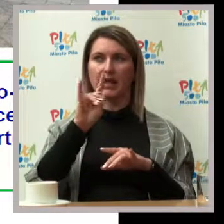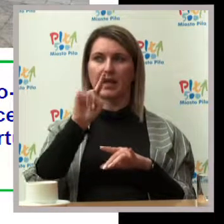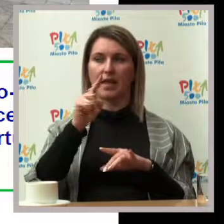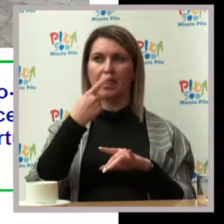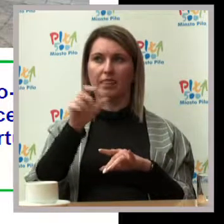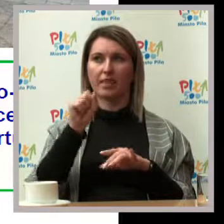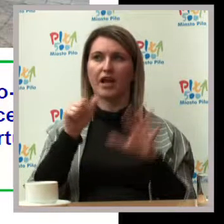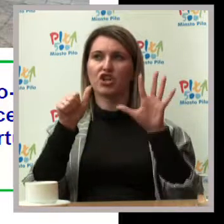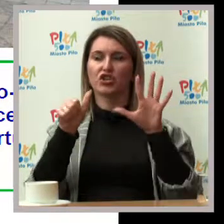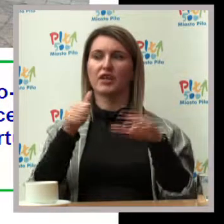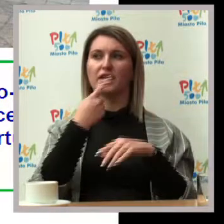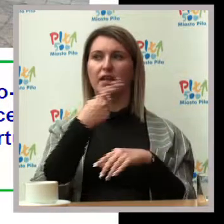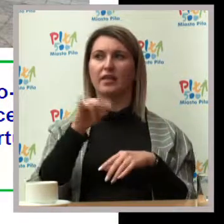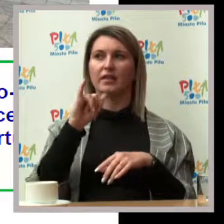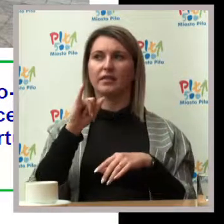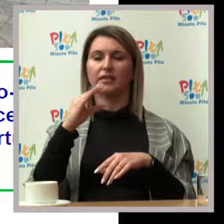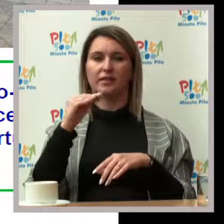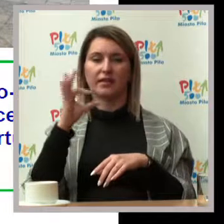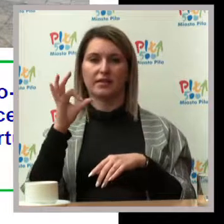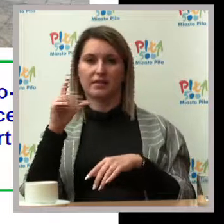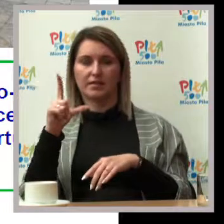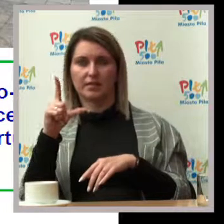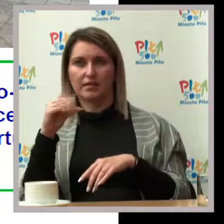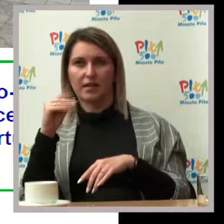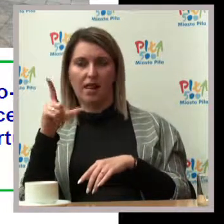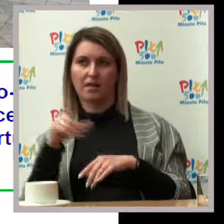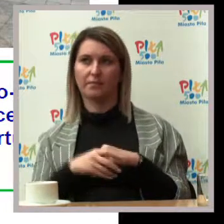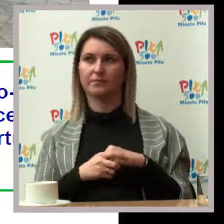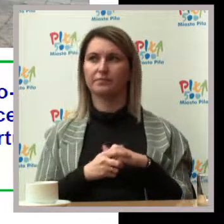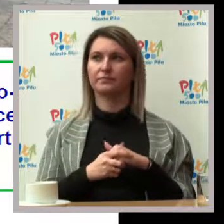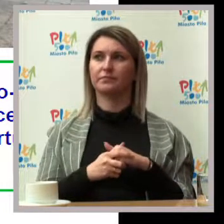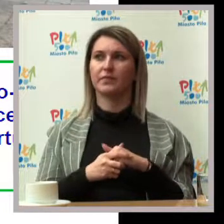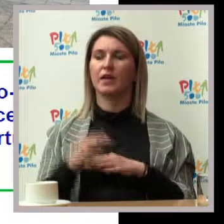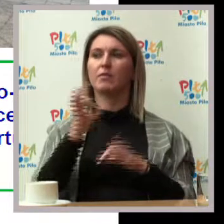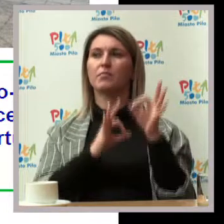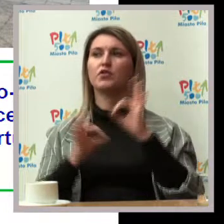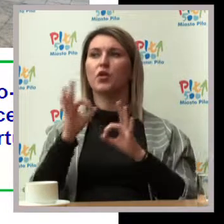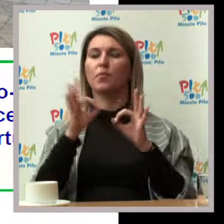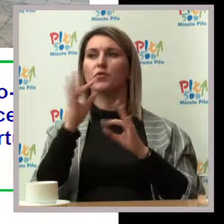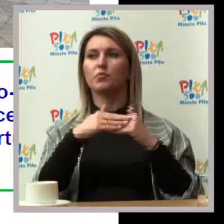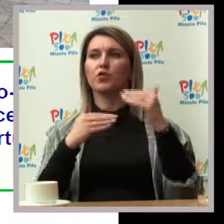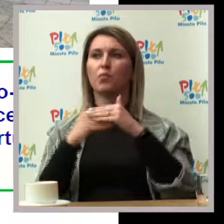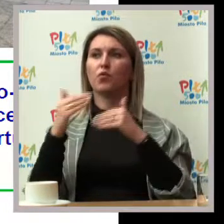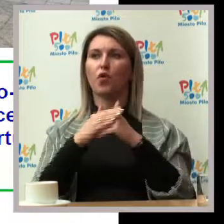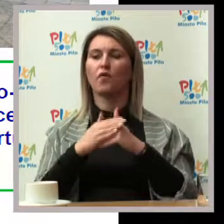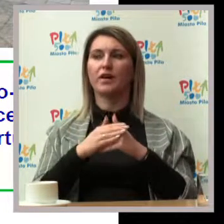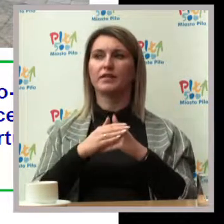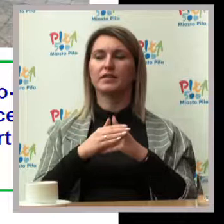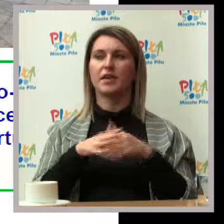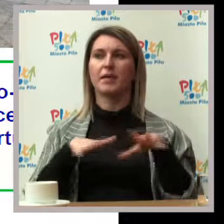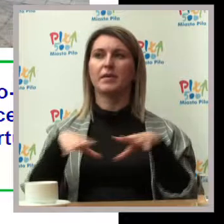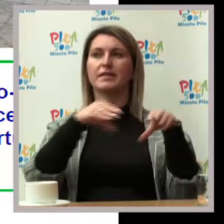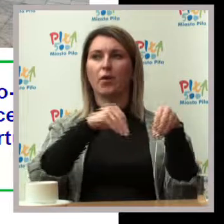1 Maja, przebudowa i rozbudowa dwóch zatok autobusowych oraz przebudowa chodników w tym zakresie. Oraz wdrożenie systemu dynamicznej